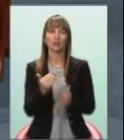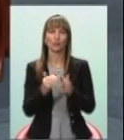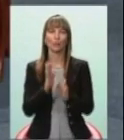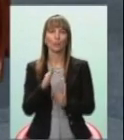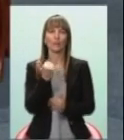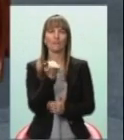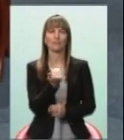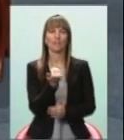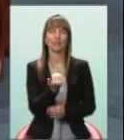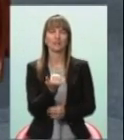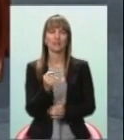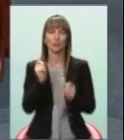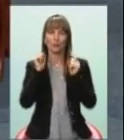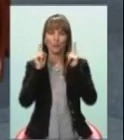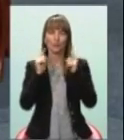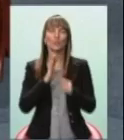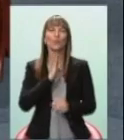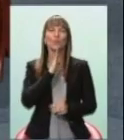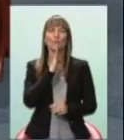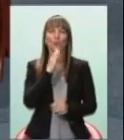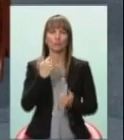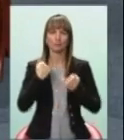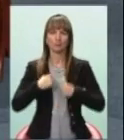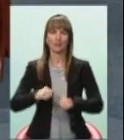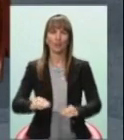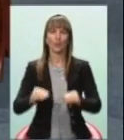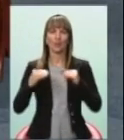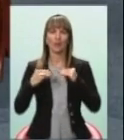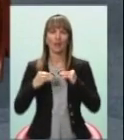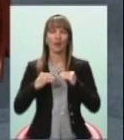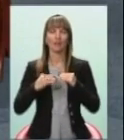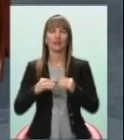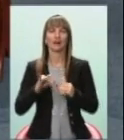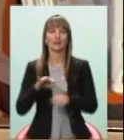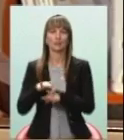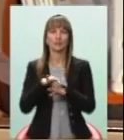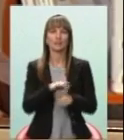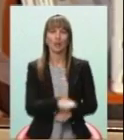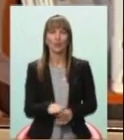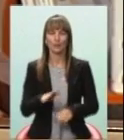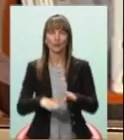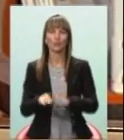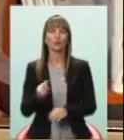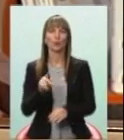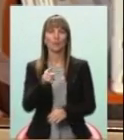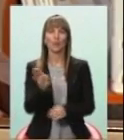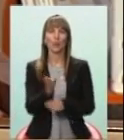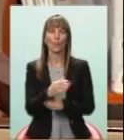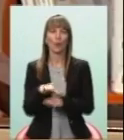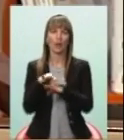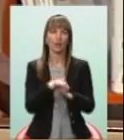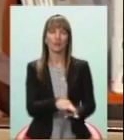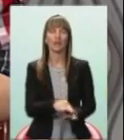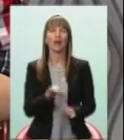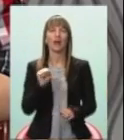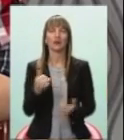будити вранці, стягувати з тебе там ковдру і взагалі виводити за ногу, за руку, там, аби ти з ним гуляла. А